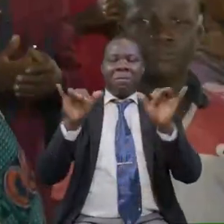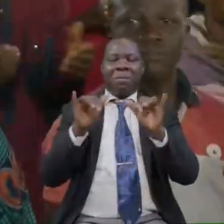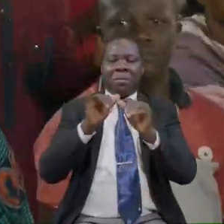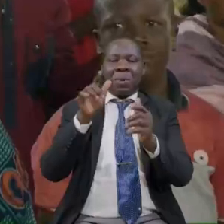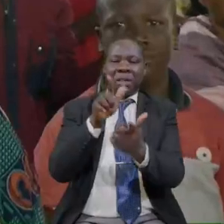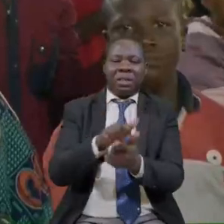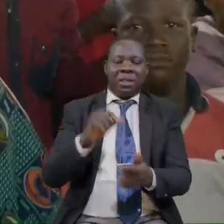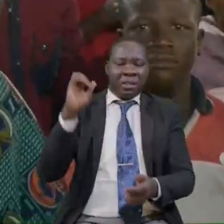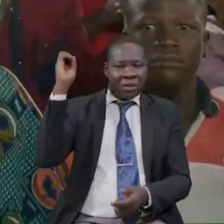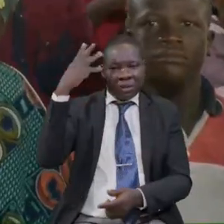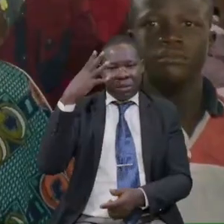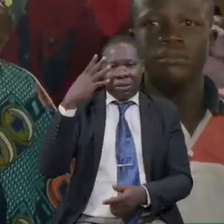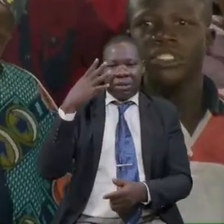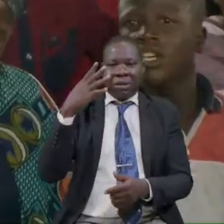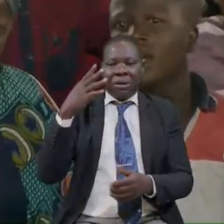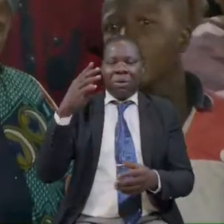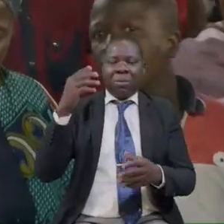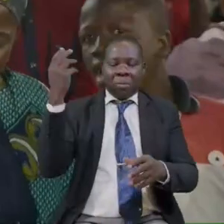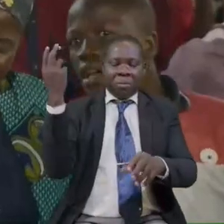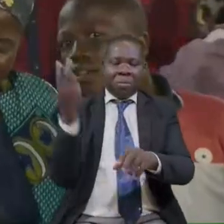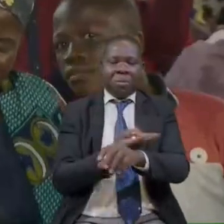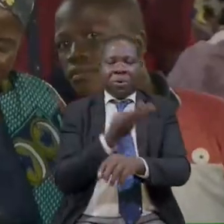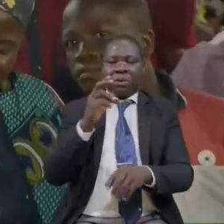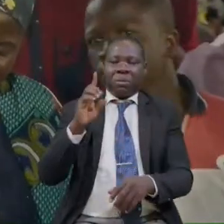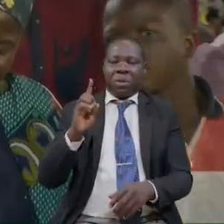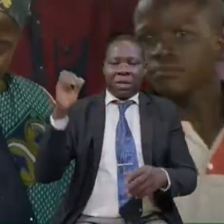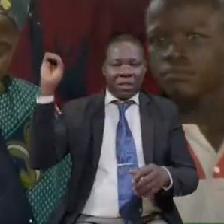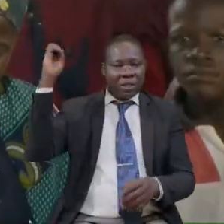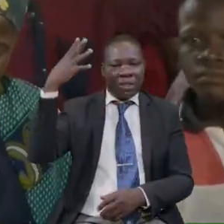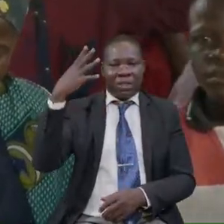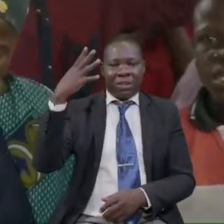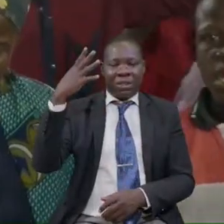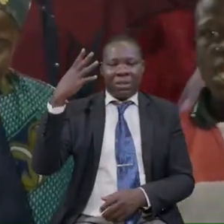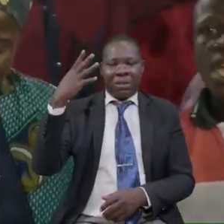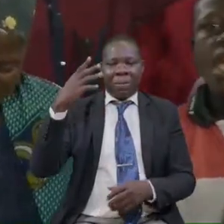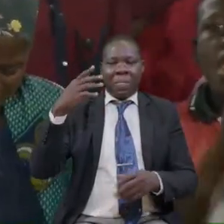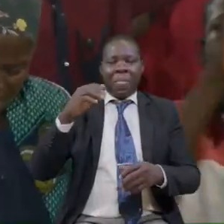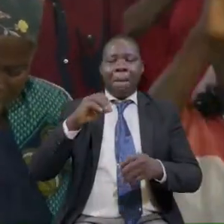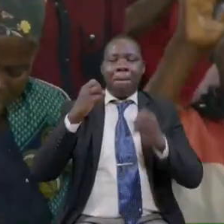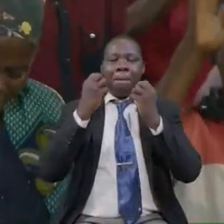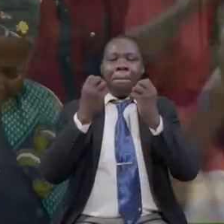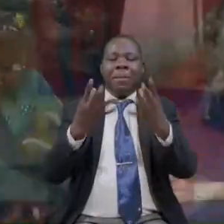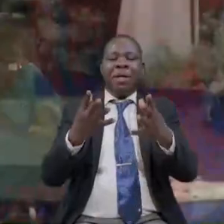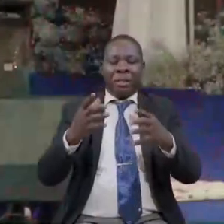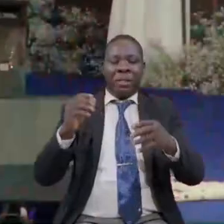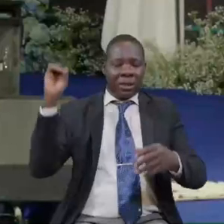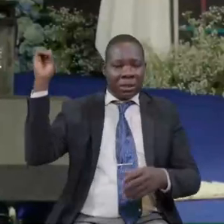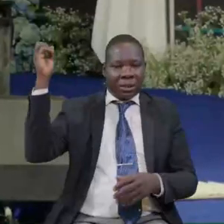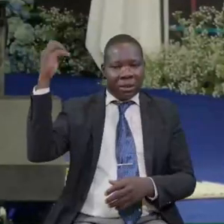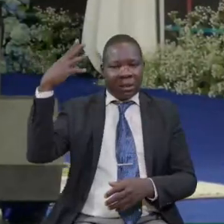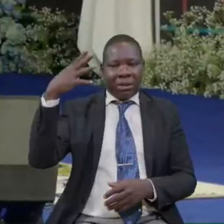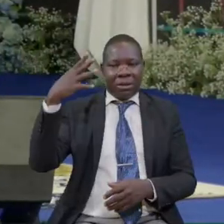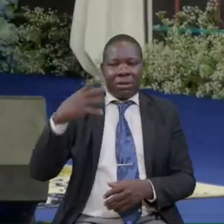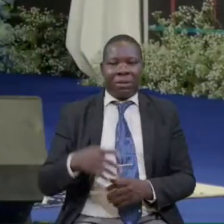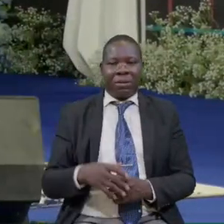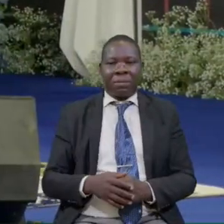incomparable, la grâce multipliée, la grâce abondante.